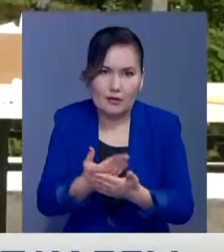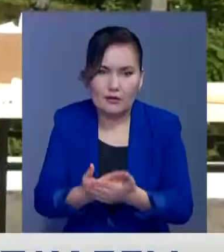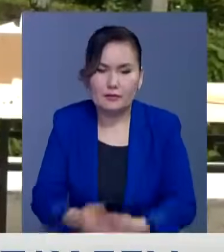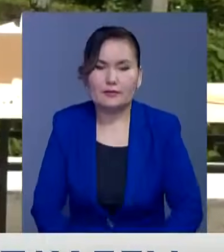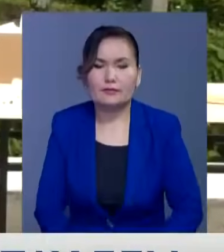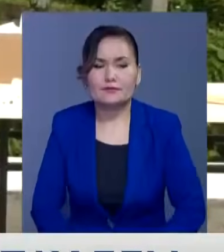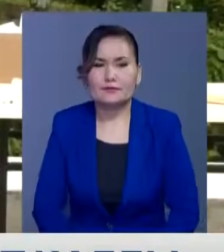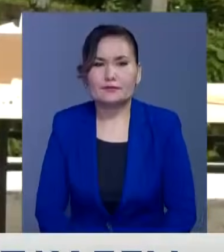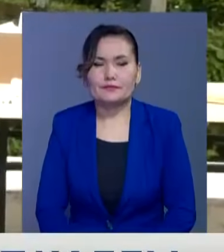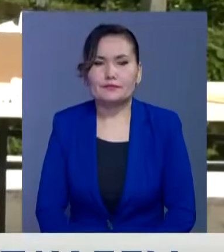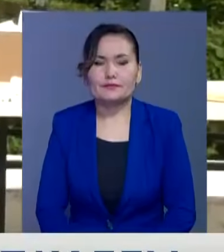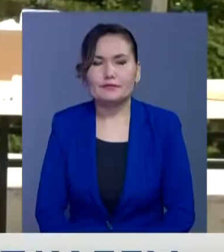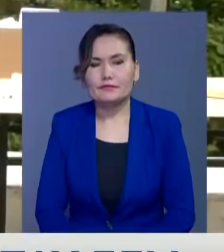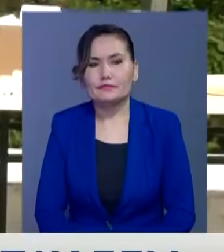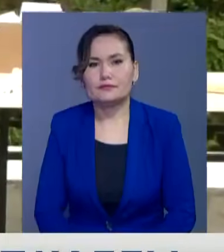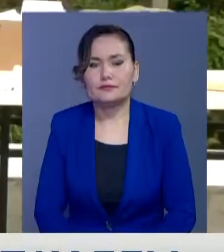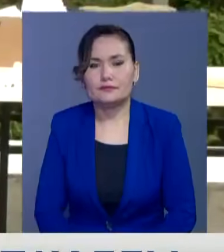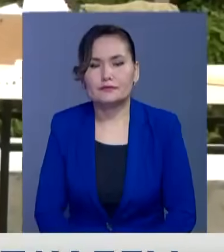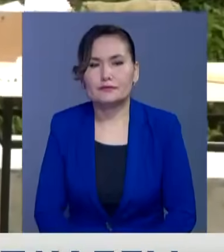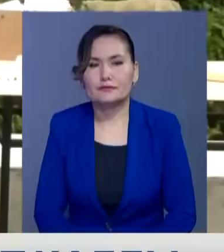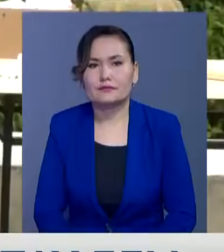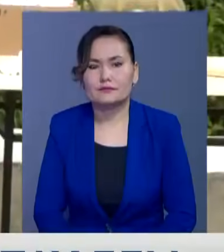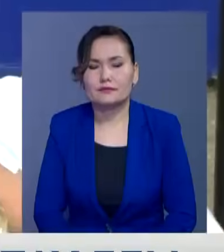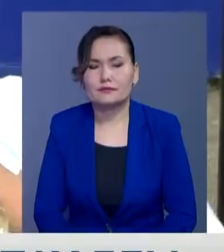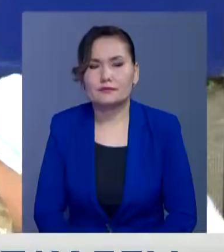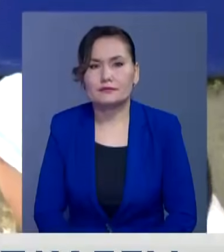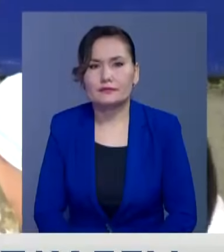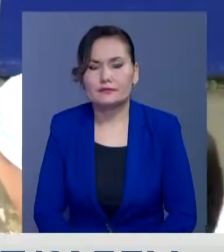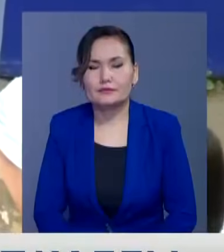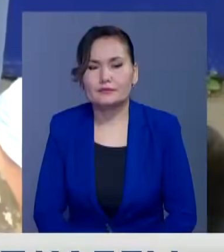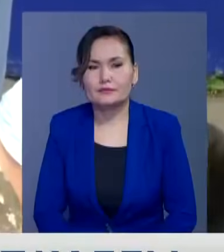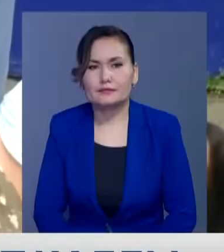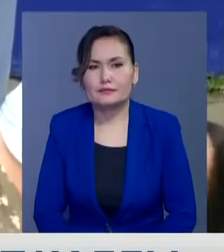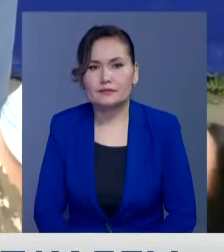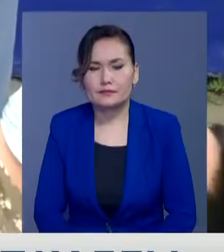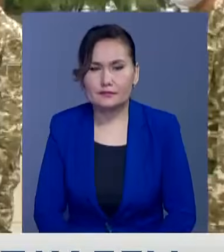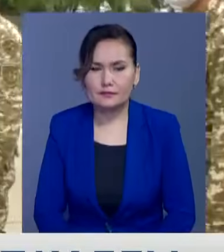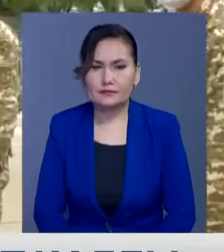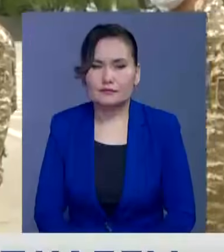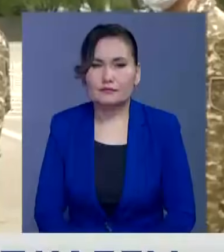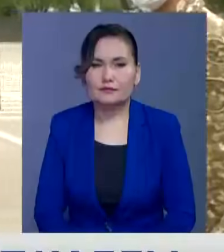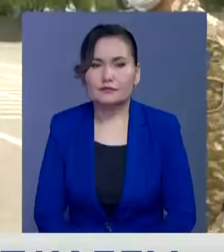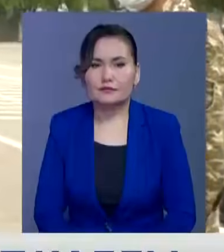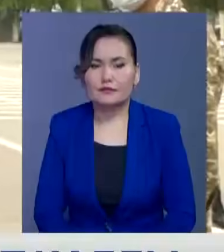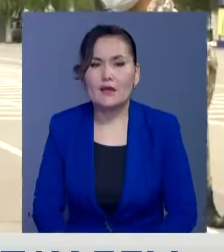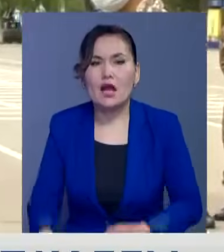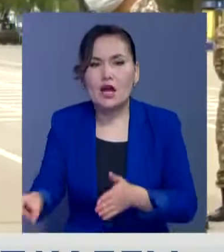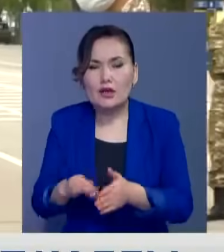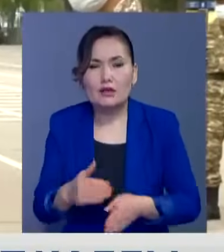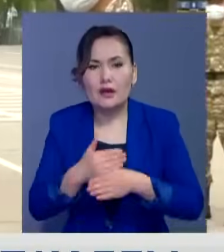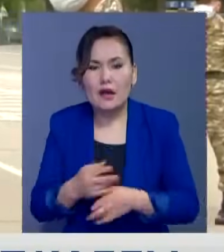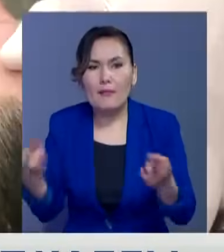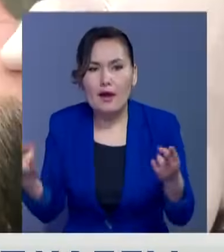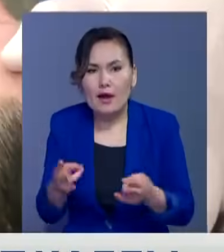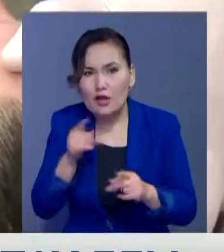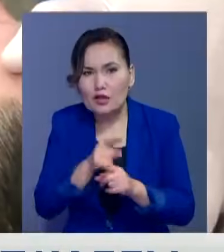ложим правую руку, вот этим местом. И так 20 раз делаем. Жедел әрекет ету, қажет